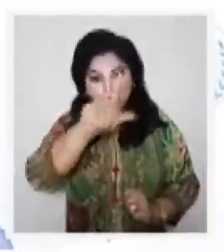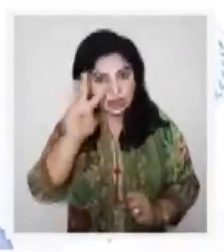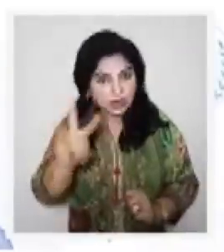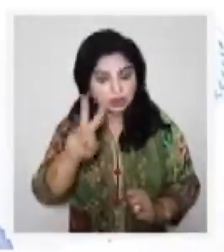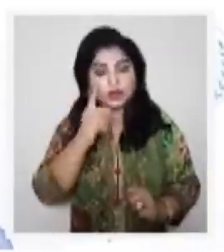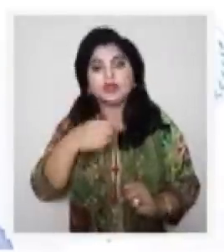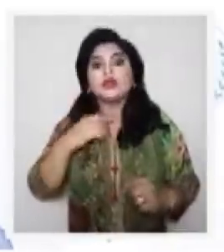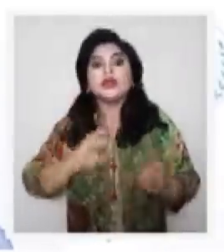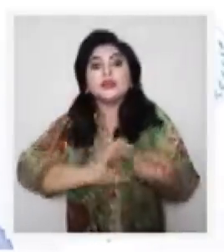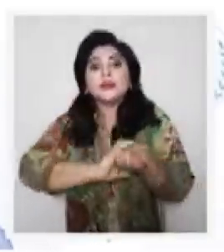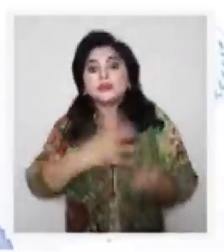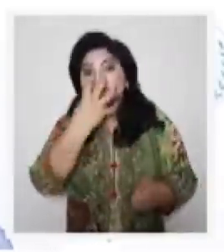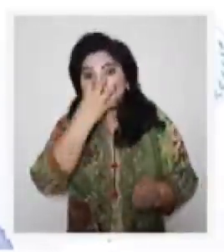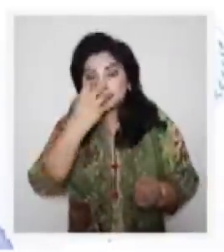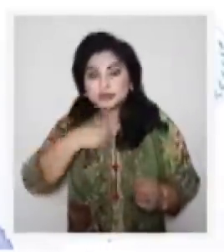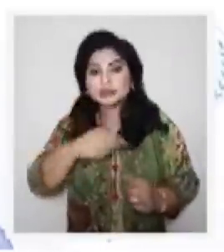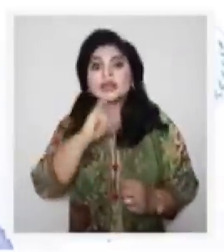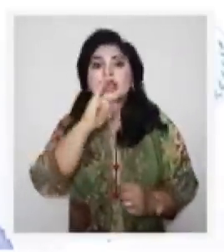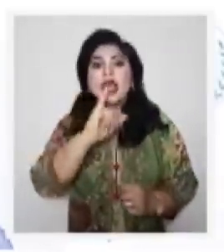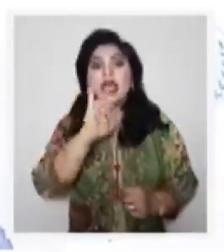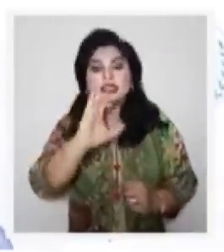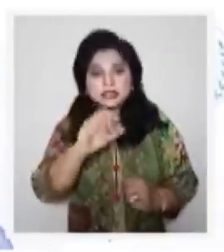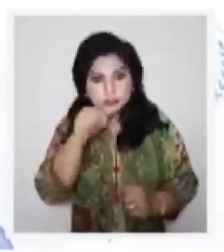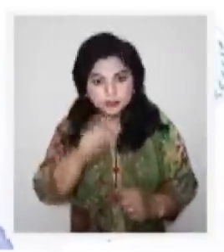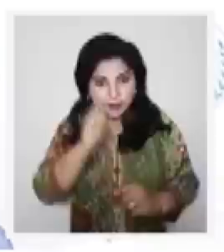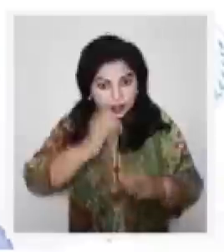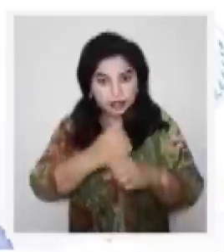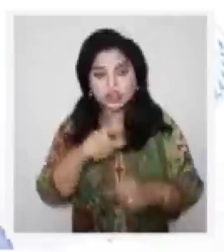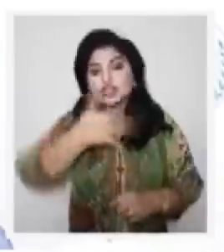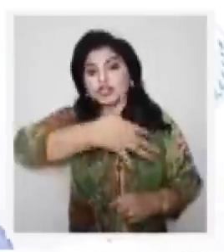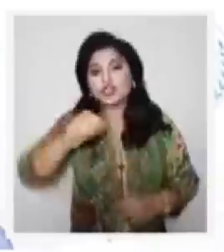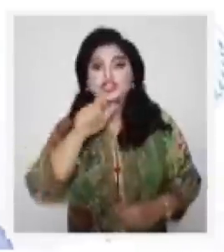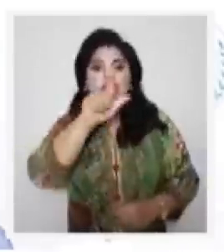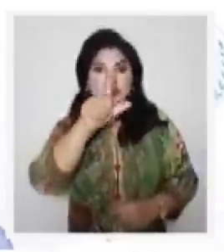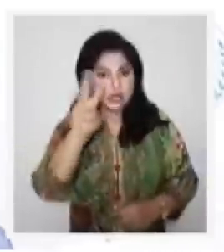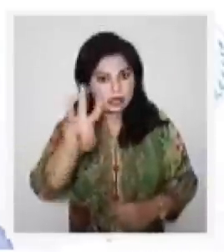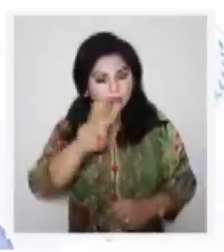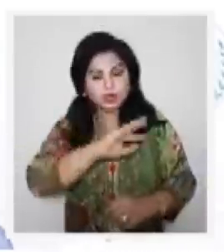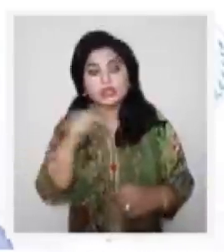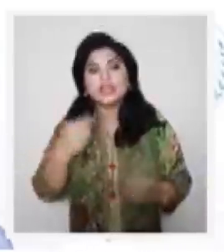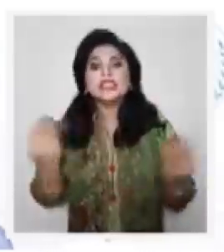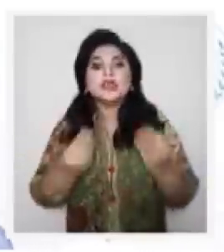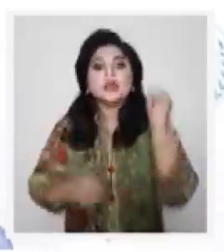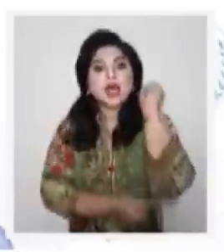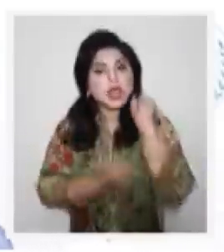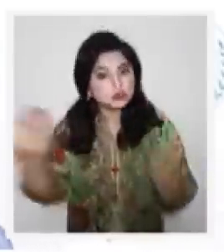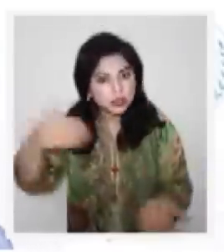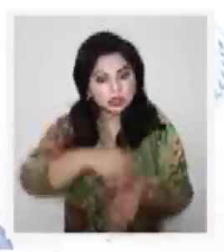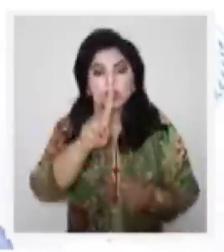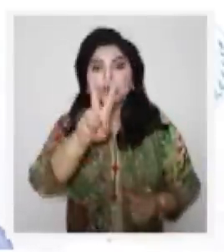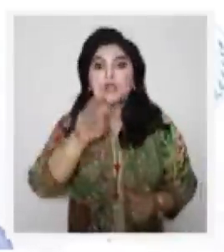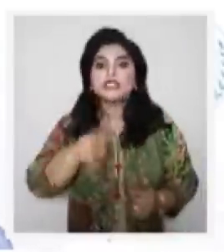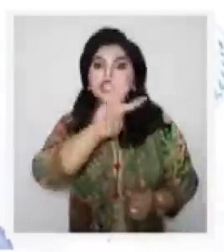বেড সংখ্যা আছে 6,773টি এবং আইসিইউ বেড আছে 180টি। এই বেডে ভর্তি রুগী